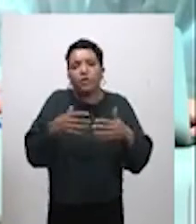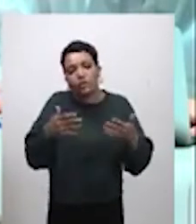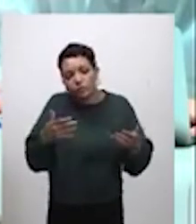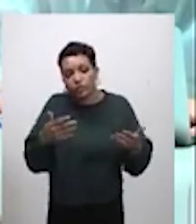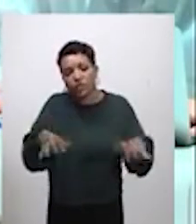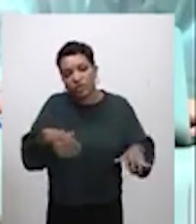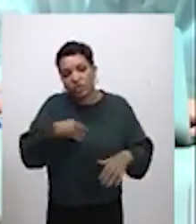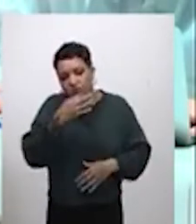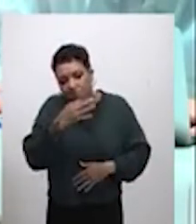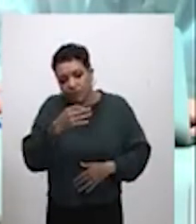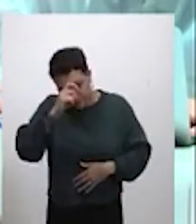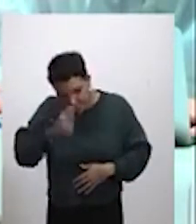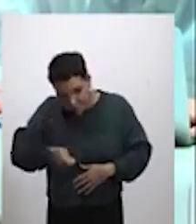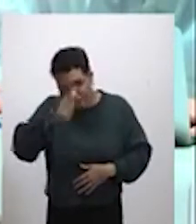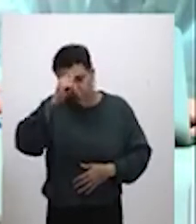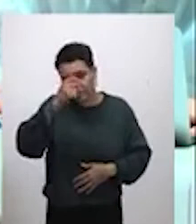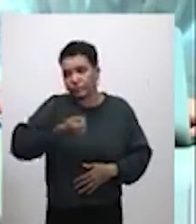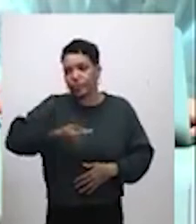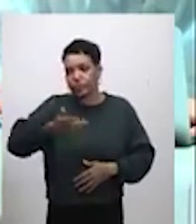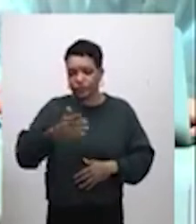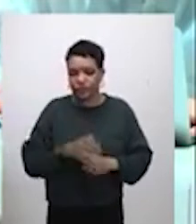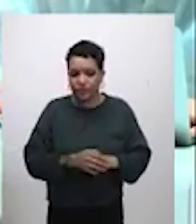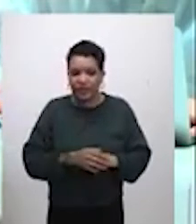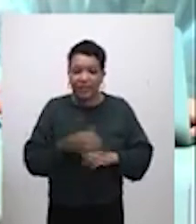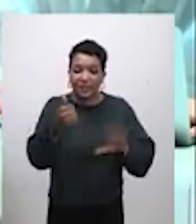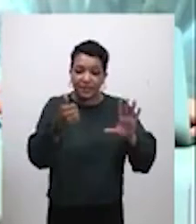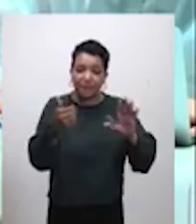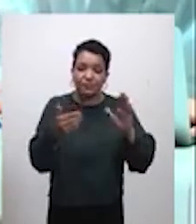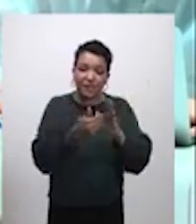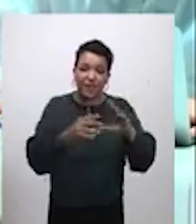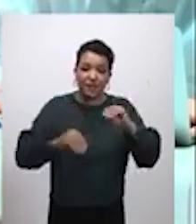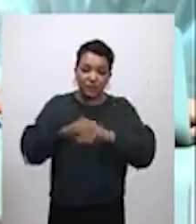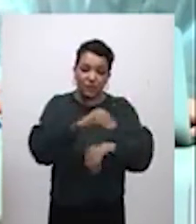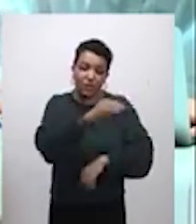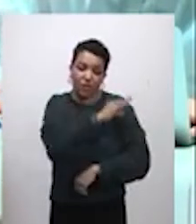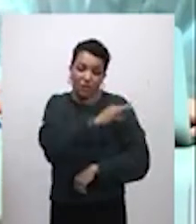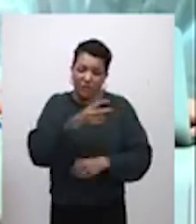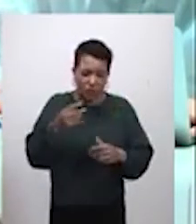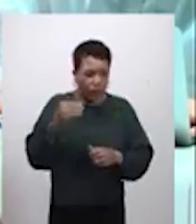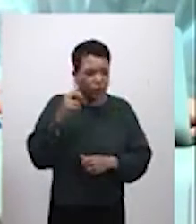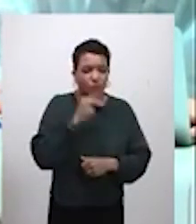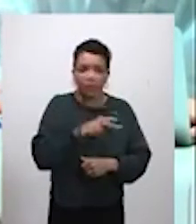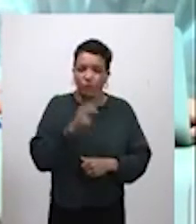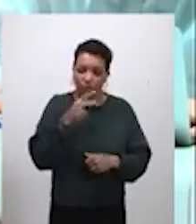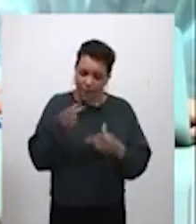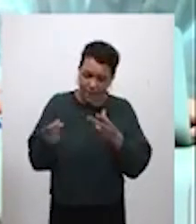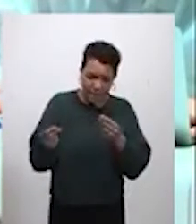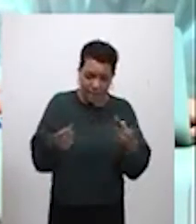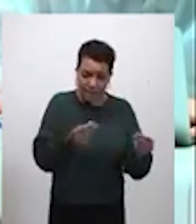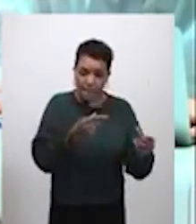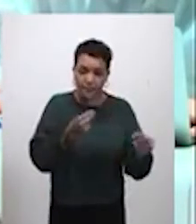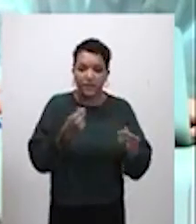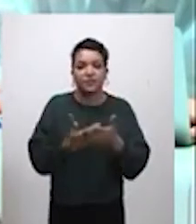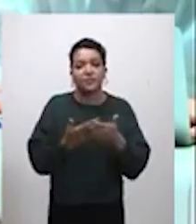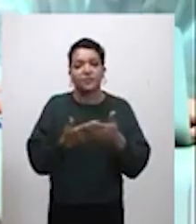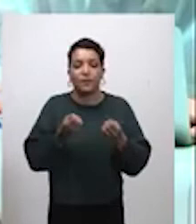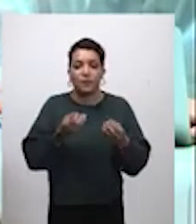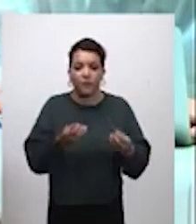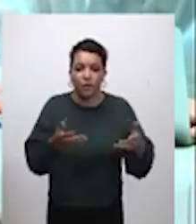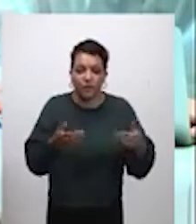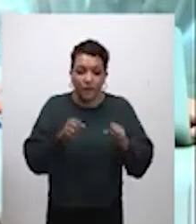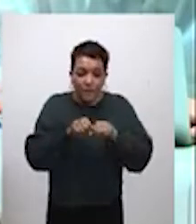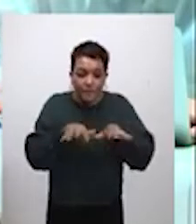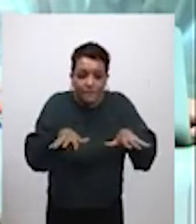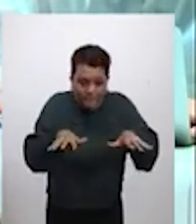à plusieurs reprises. À cette occasion, 6 000 habitants ont pu bénéficier d'une vaccination en urgence, ce qui a permis d'éviter la propagation du virus.